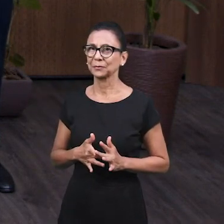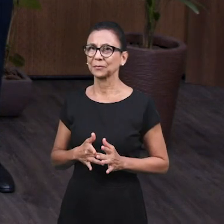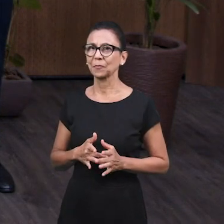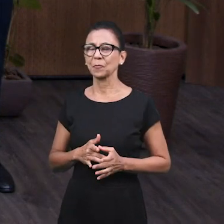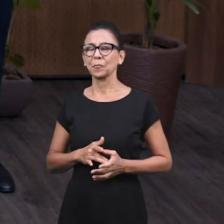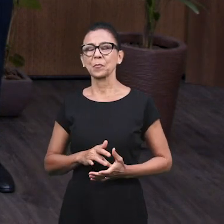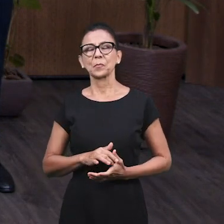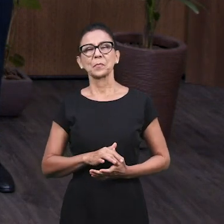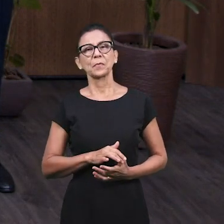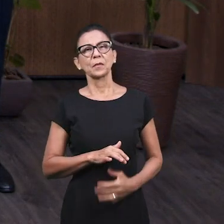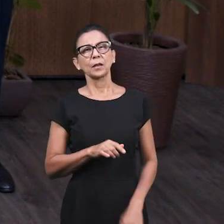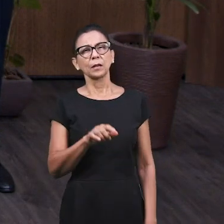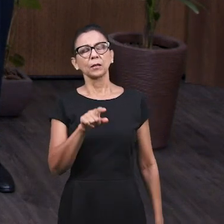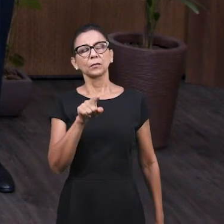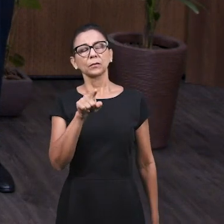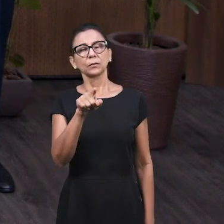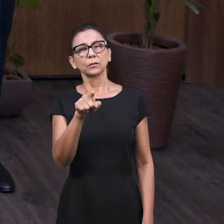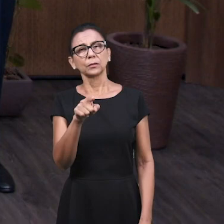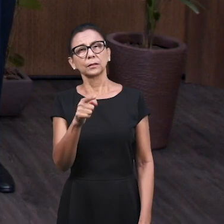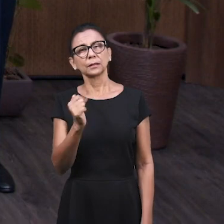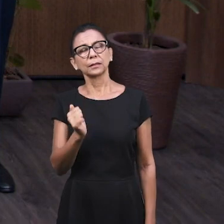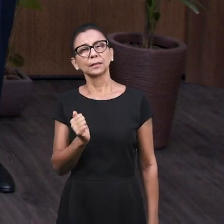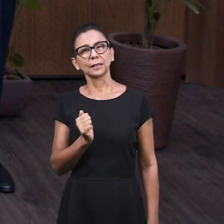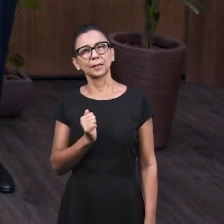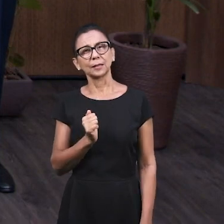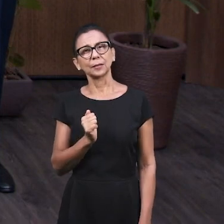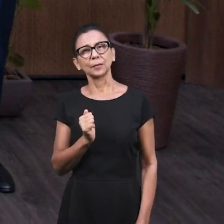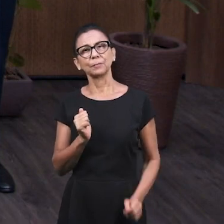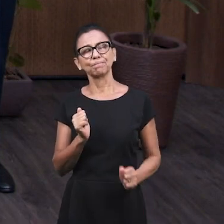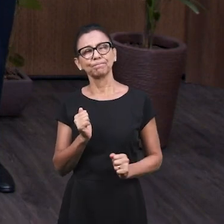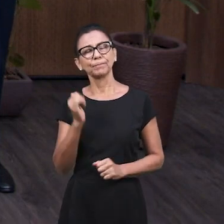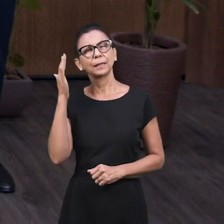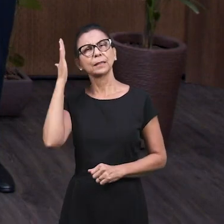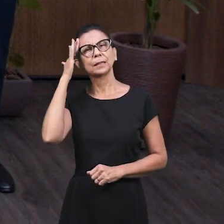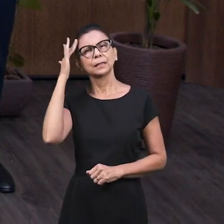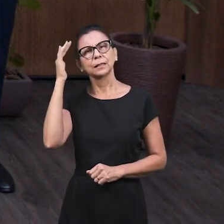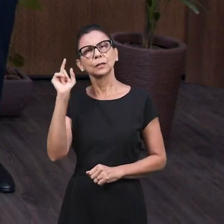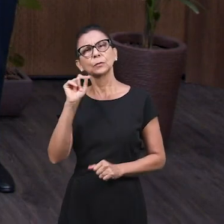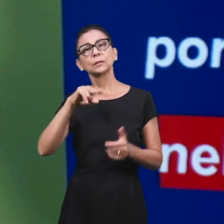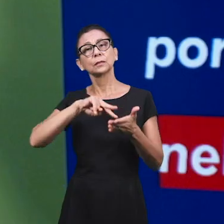et vous comprenez que vous vous retrouvez au bord du chemin,